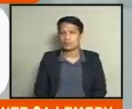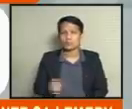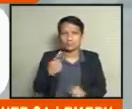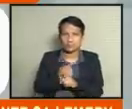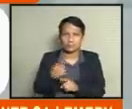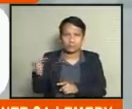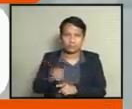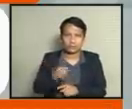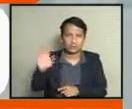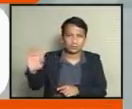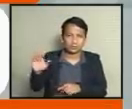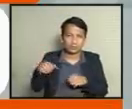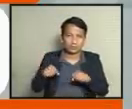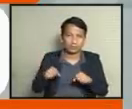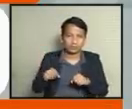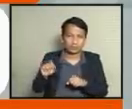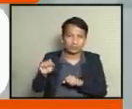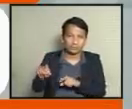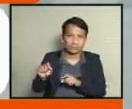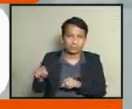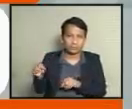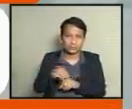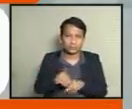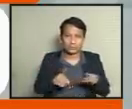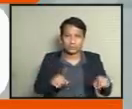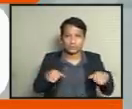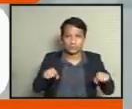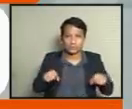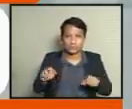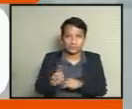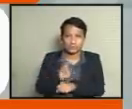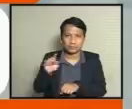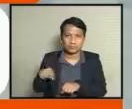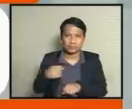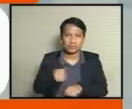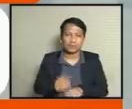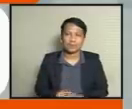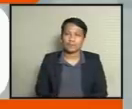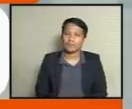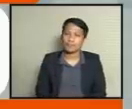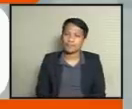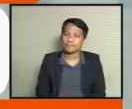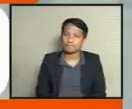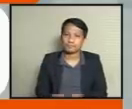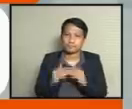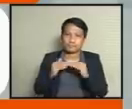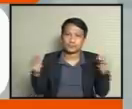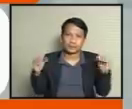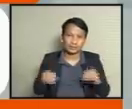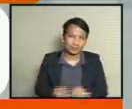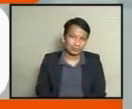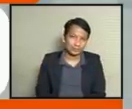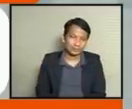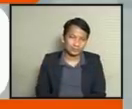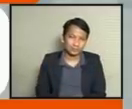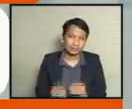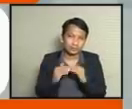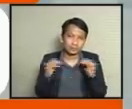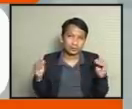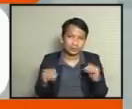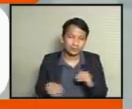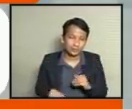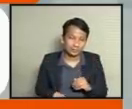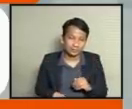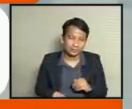lang. Meron kang motor, bininta mo ngayon, meron siyang motor, ginagamit niya. Patas lang yun.